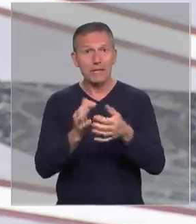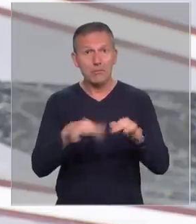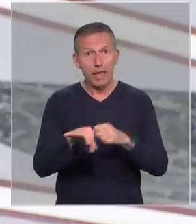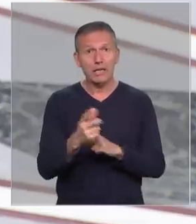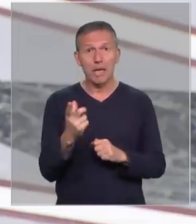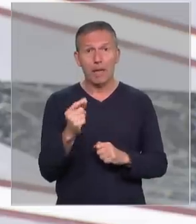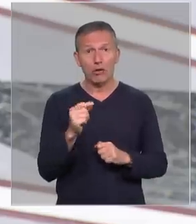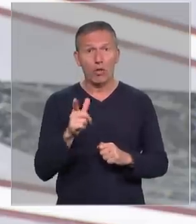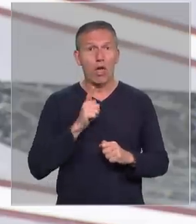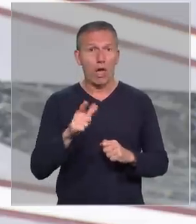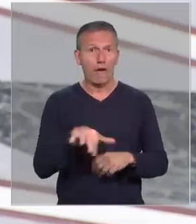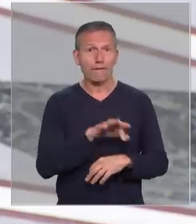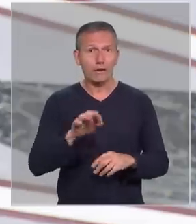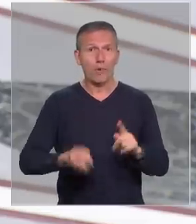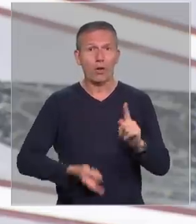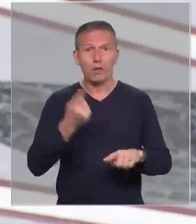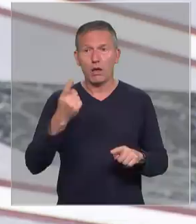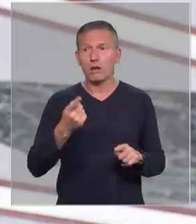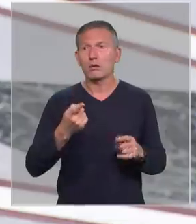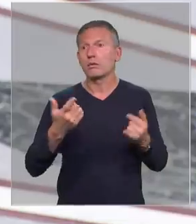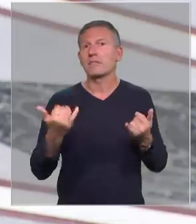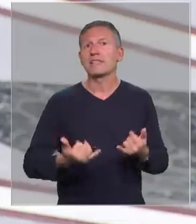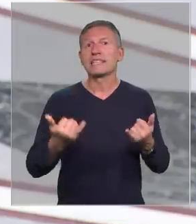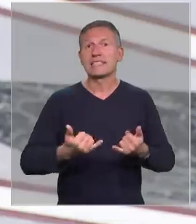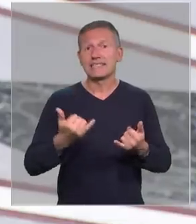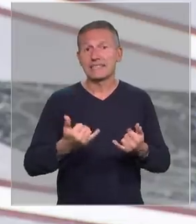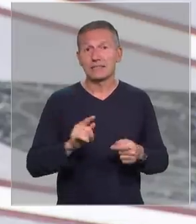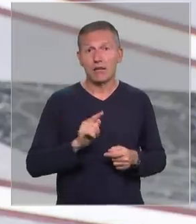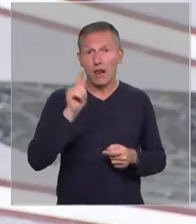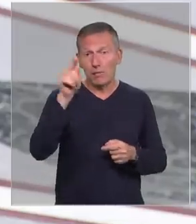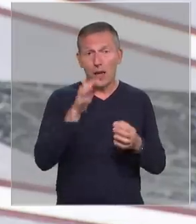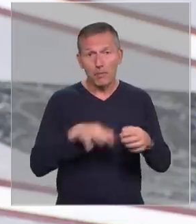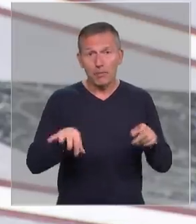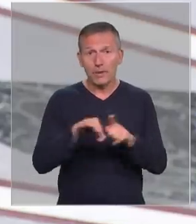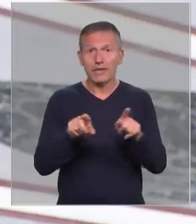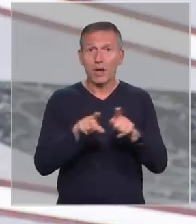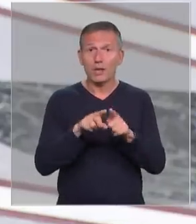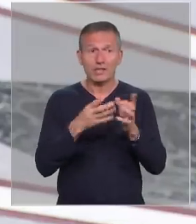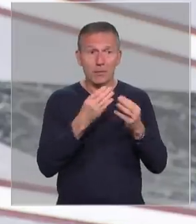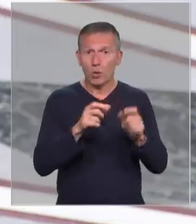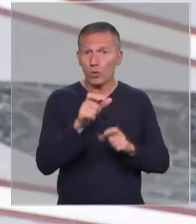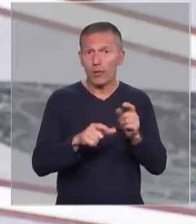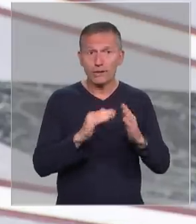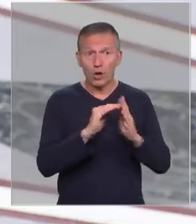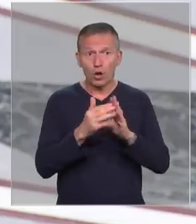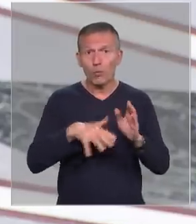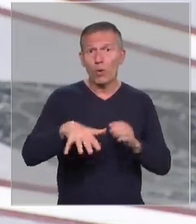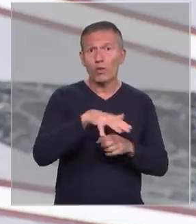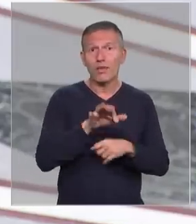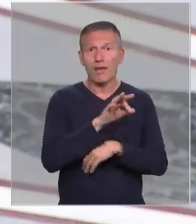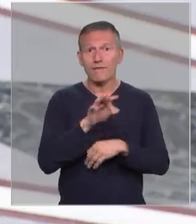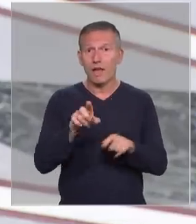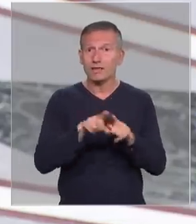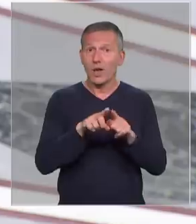partenaire important pour la France. Et ici, comme là-bas, nous avons une importante diaspora, des communautés qui font aussi